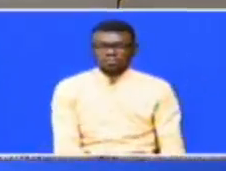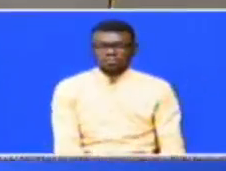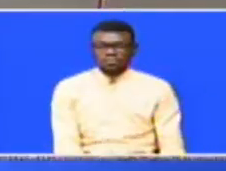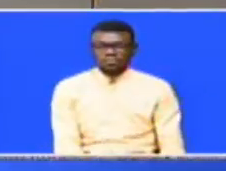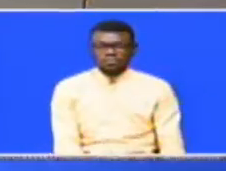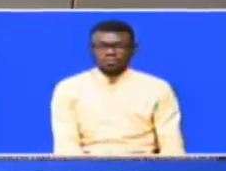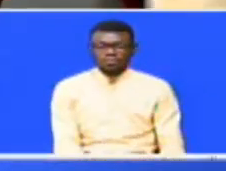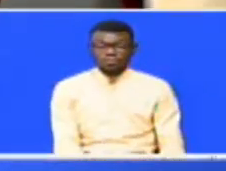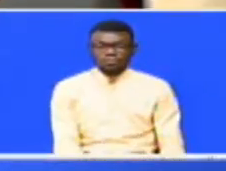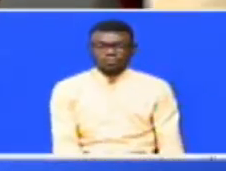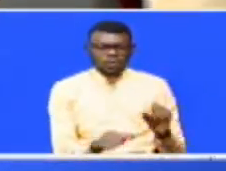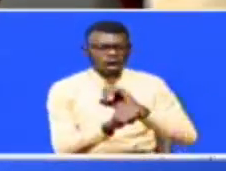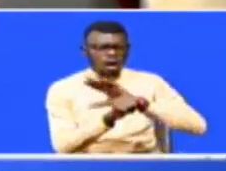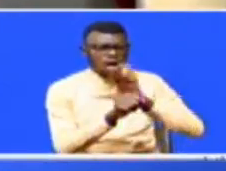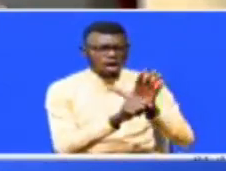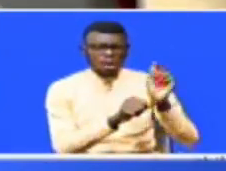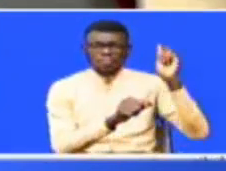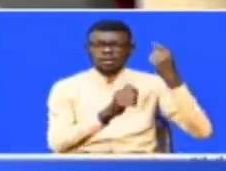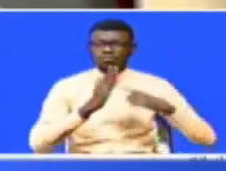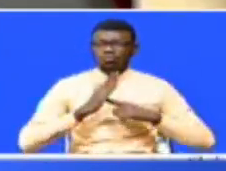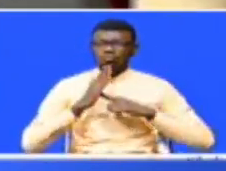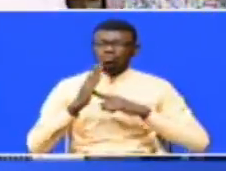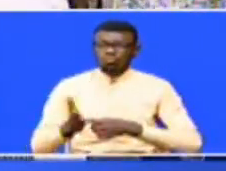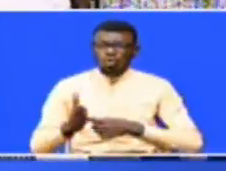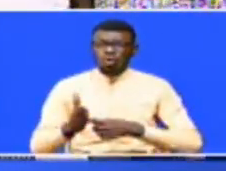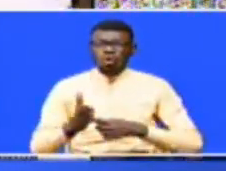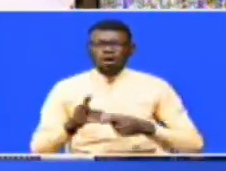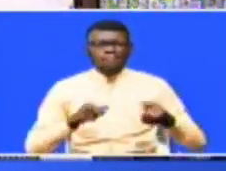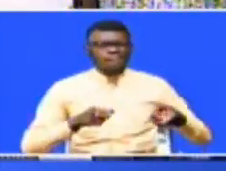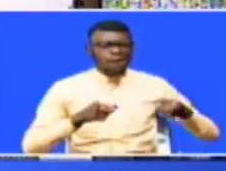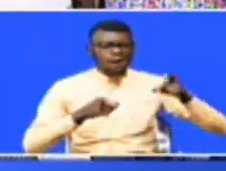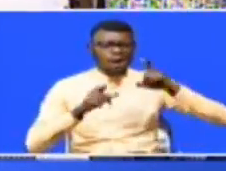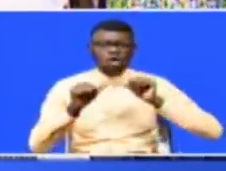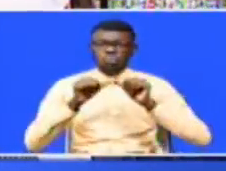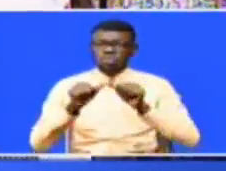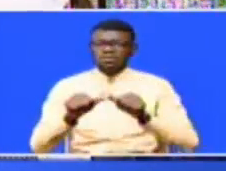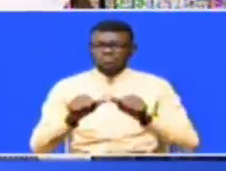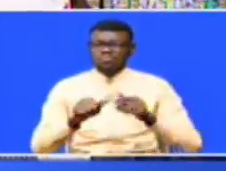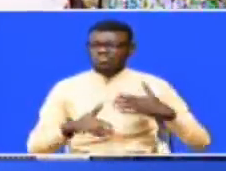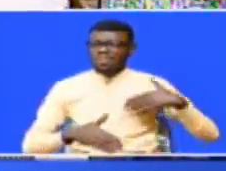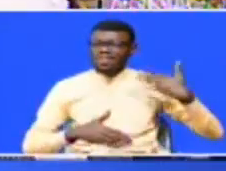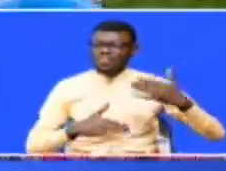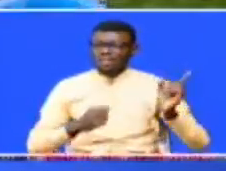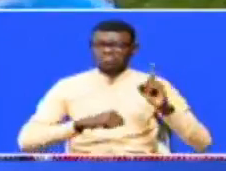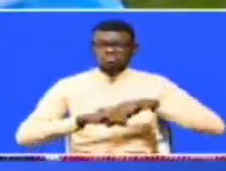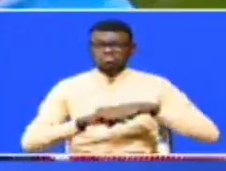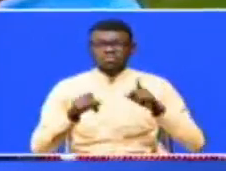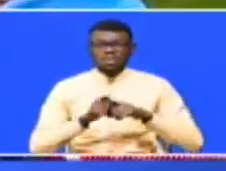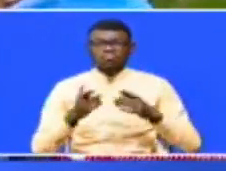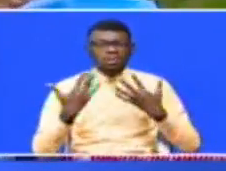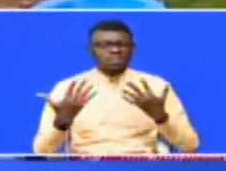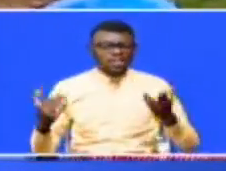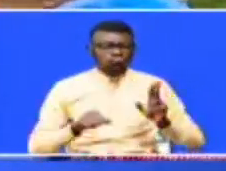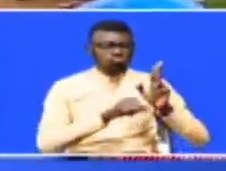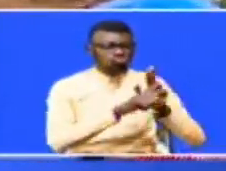Tathmini ya virusi vya korona nchini inaonyesha kuwa maambukizi yanazidi kuongezeka kila kuchao, huku vifaa vya